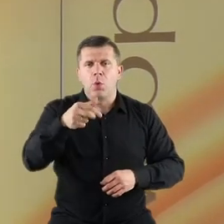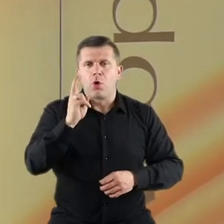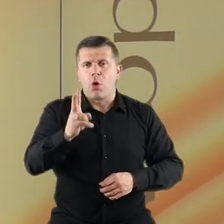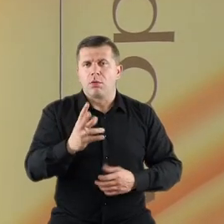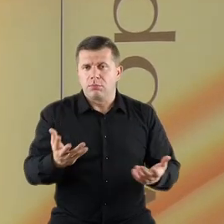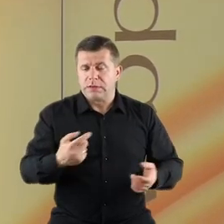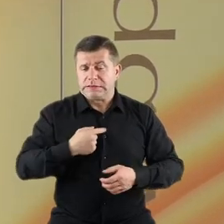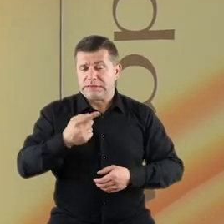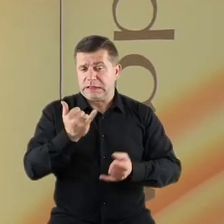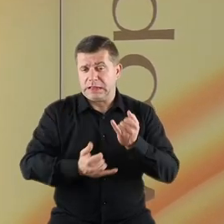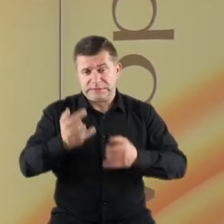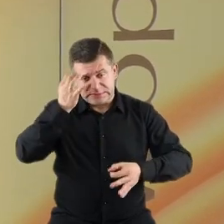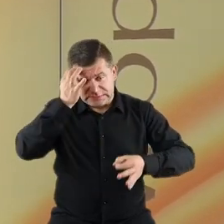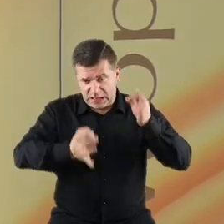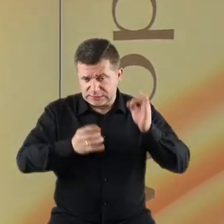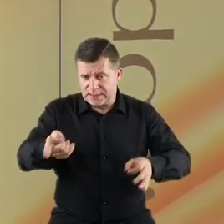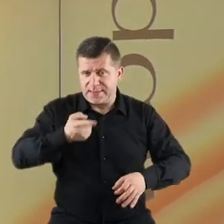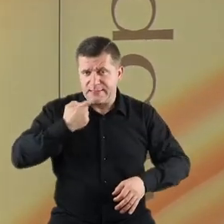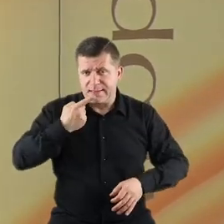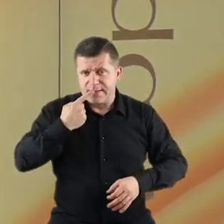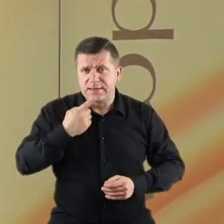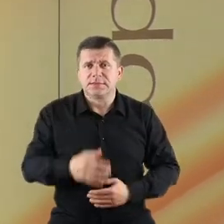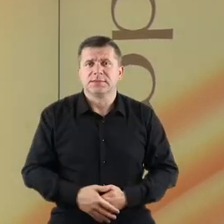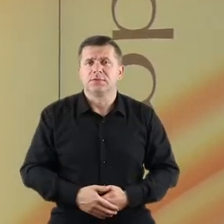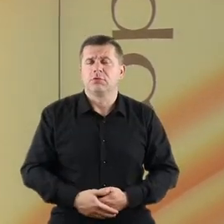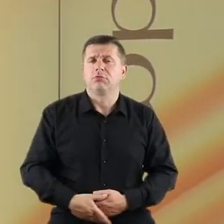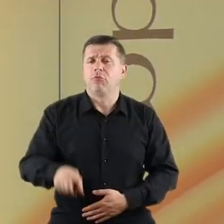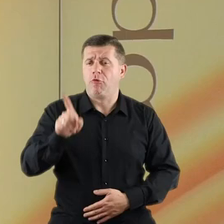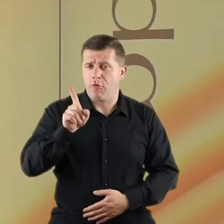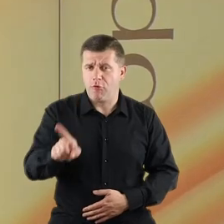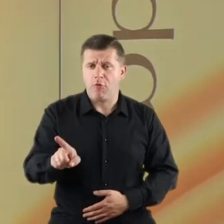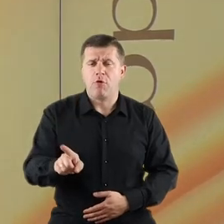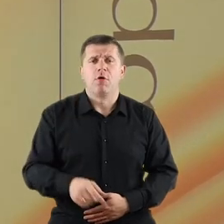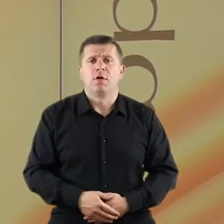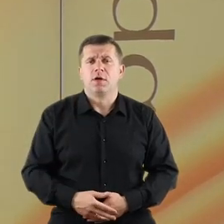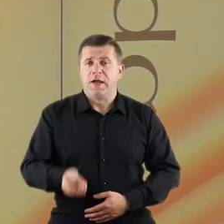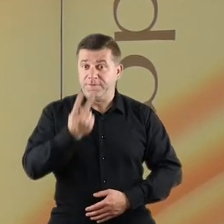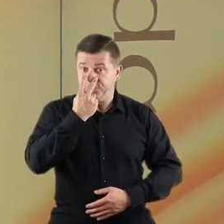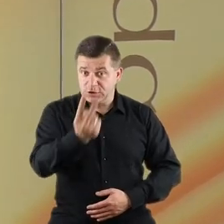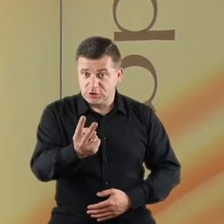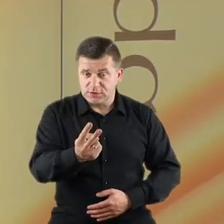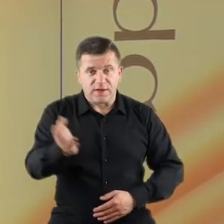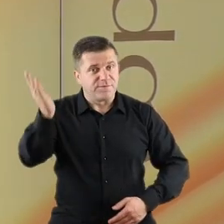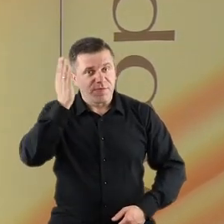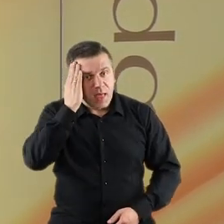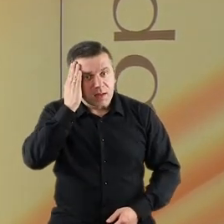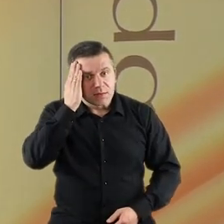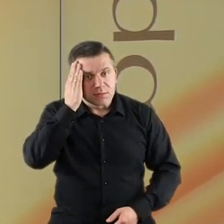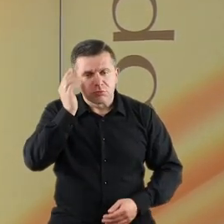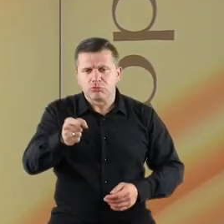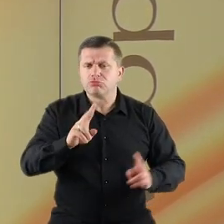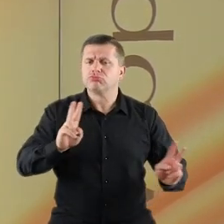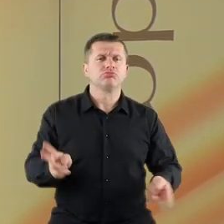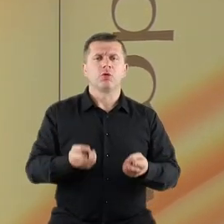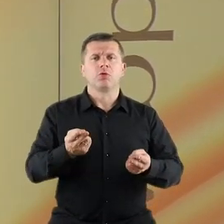zastanowimy się nad danymi językowymi to to że widzieć i wiedzieć wywodzą się